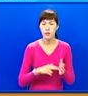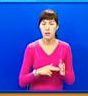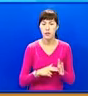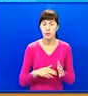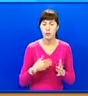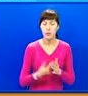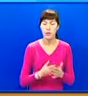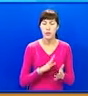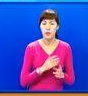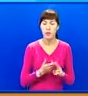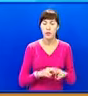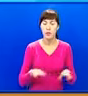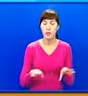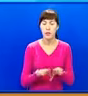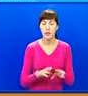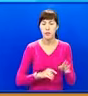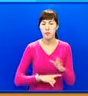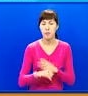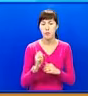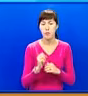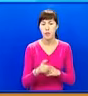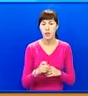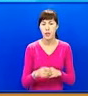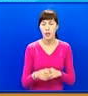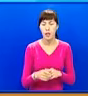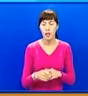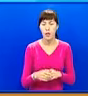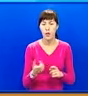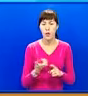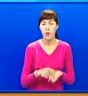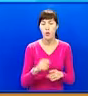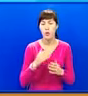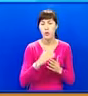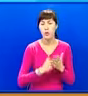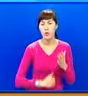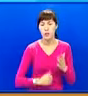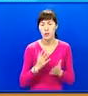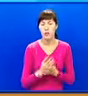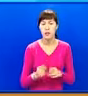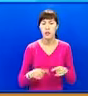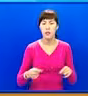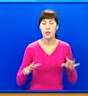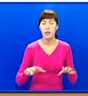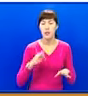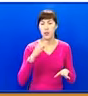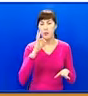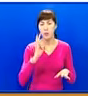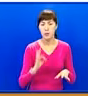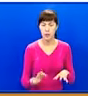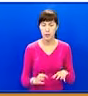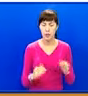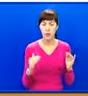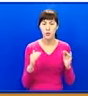ұсынып отыр. Соған сәйкес енді бастапқы төлем өте төмен болады. Кейбір кездерде сол 0% болады.